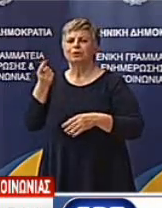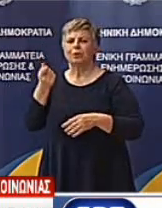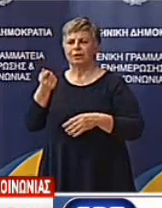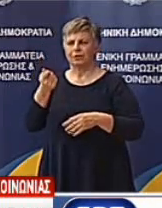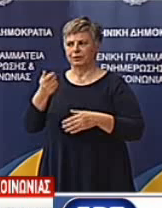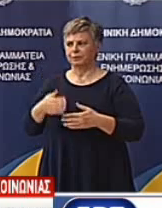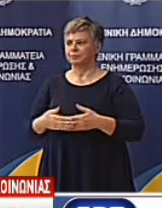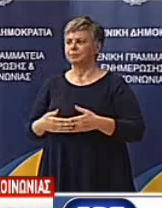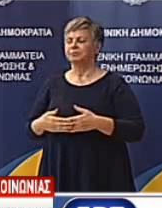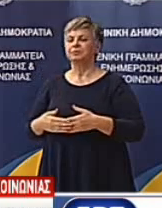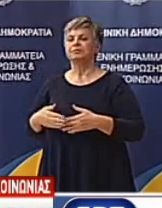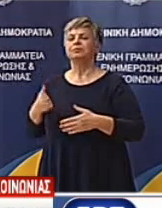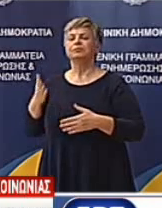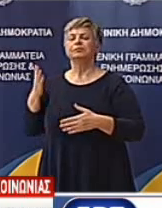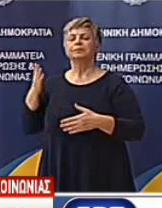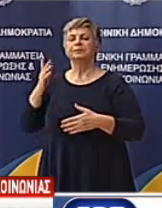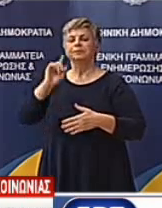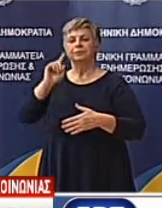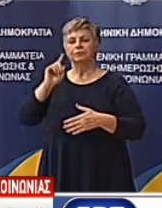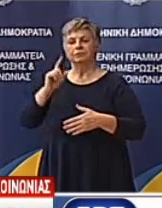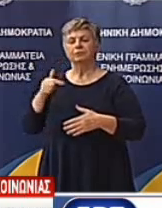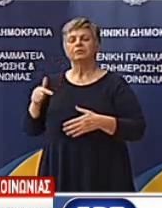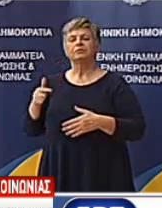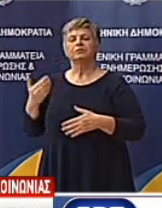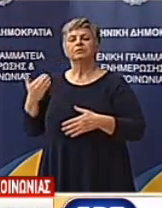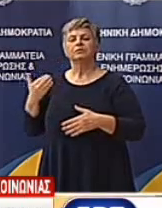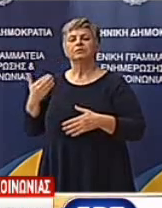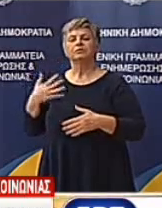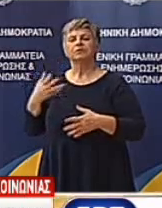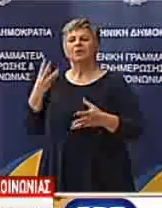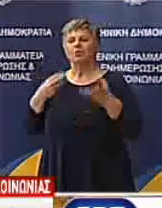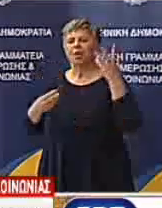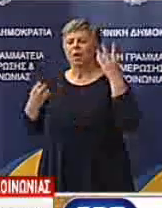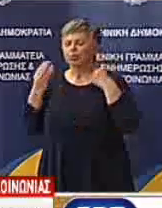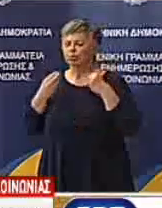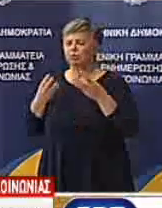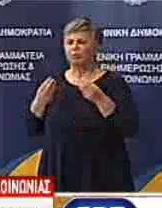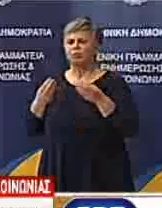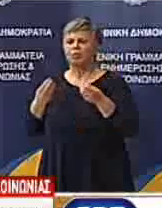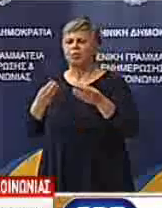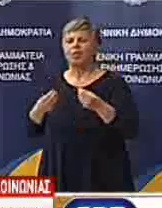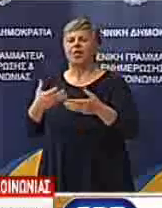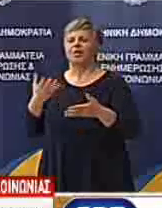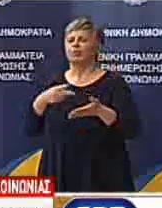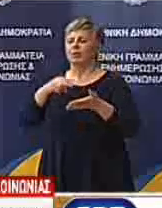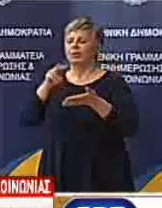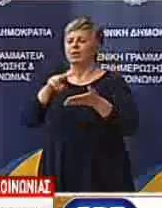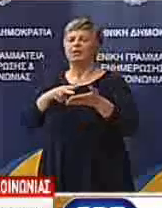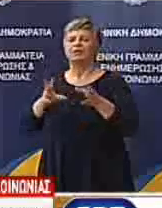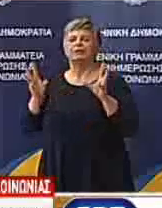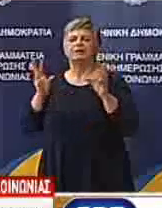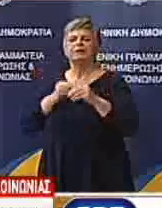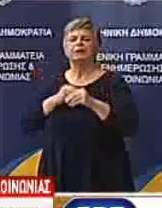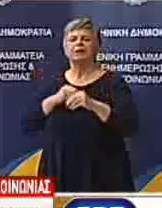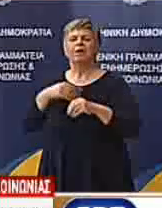Ήρθα. Κύριε Γεροβασίλη, έχουμε ακούσει πολλά και έχουμε διαβάσει άλλα τόσα για τον Τούρκο καναλάρχη.